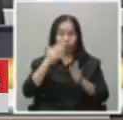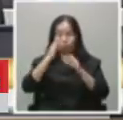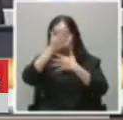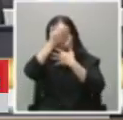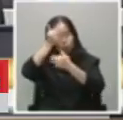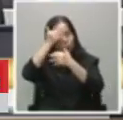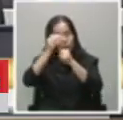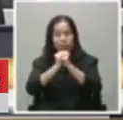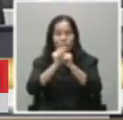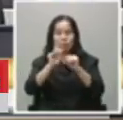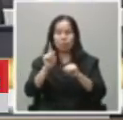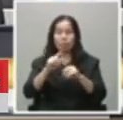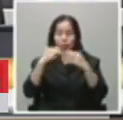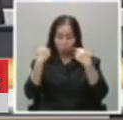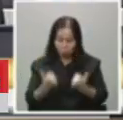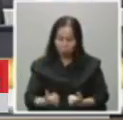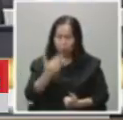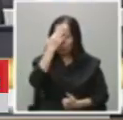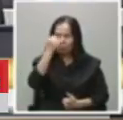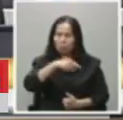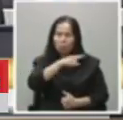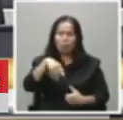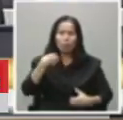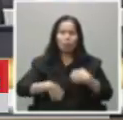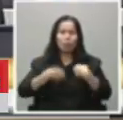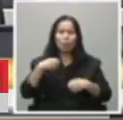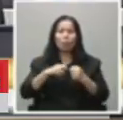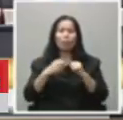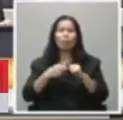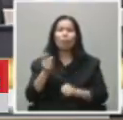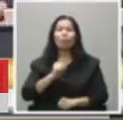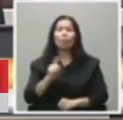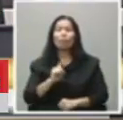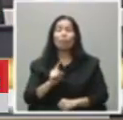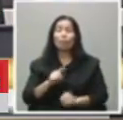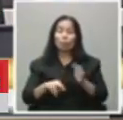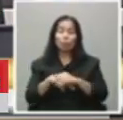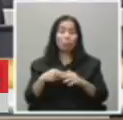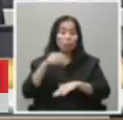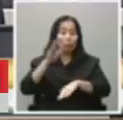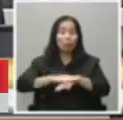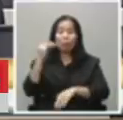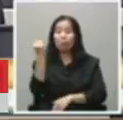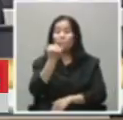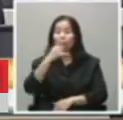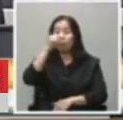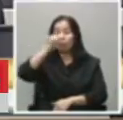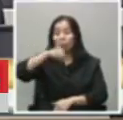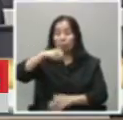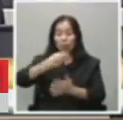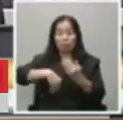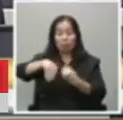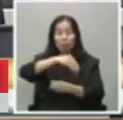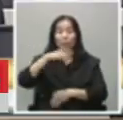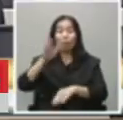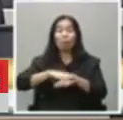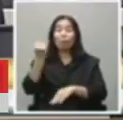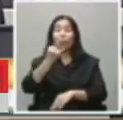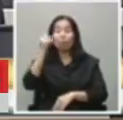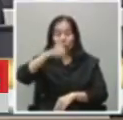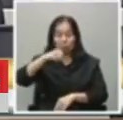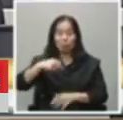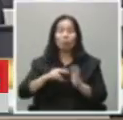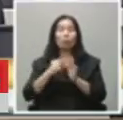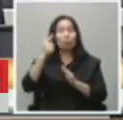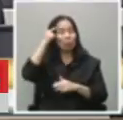วันนี้เป็นอะไรกันครับพวกท่านเดือดร้อนอะไรเหรอหรือท่านไม่มีฝีมือหรือท่านแก้ไขปัญหาเศรษฐกิจไม่ได้ท่านเลยอ้างว่าอ๋อเป็นเพราะโควิ